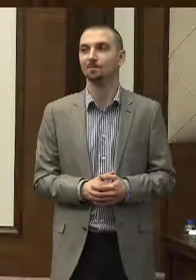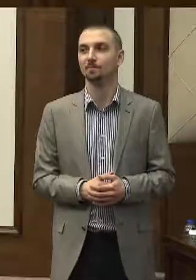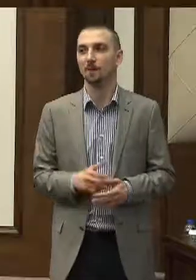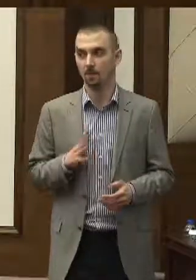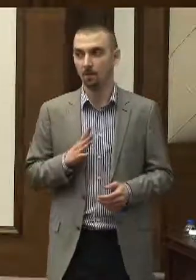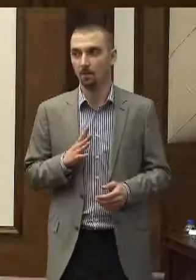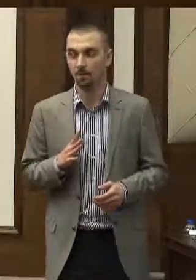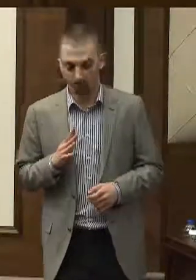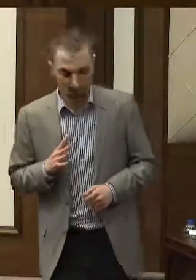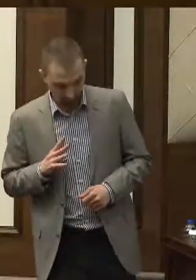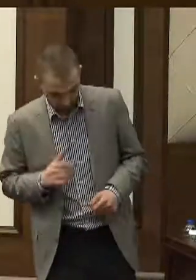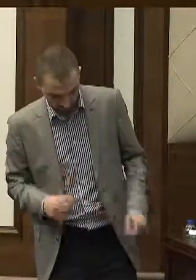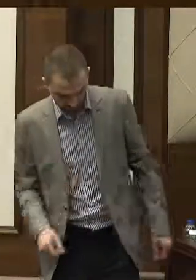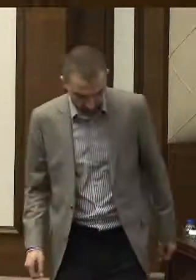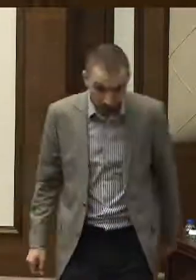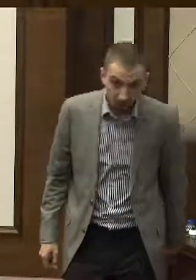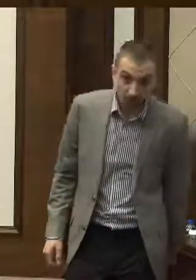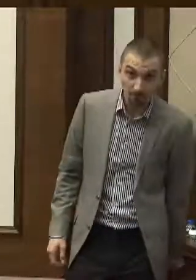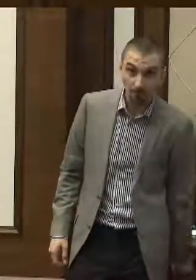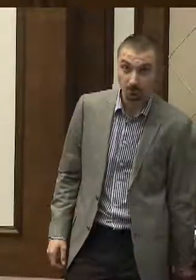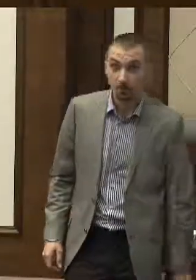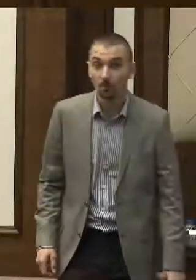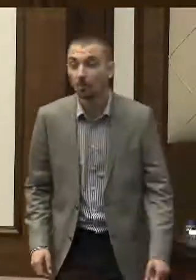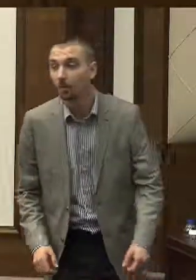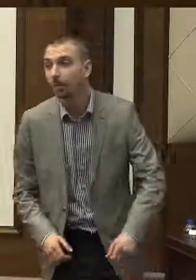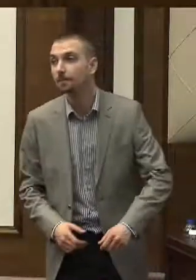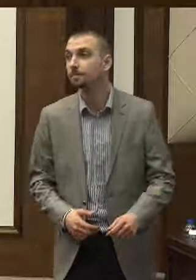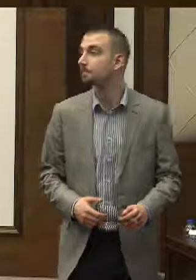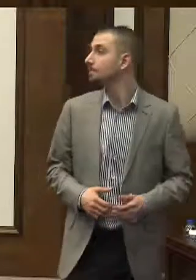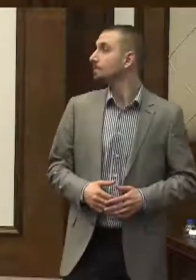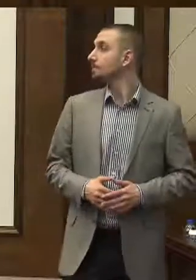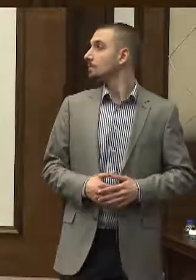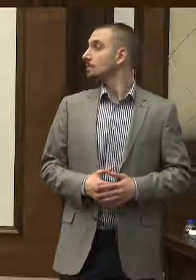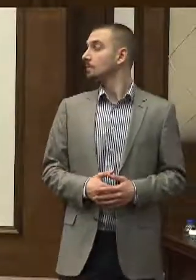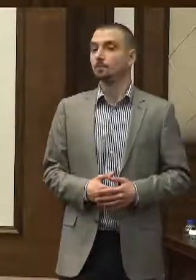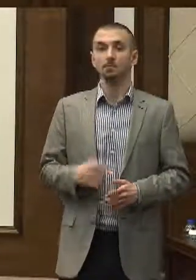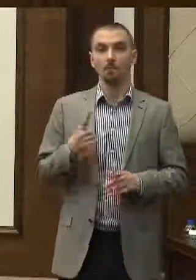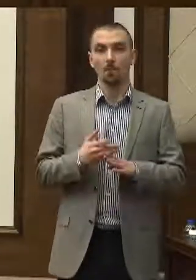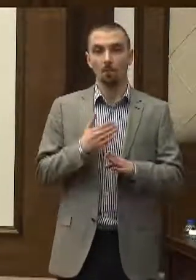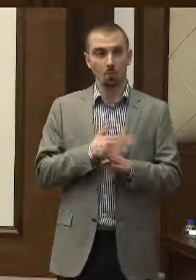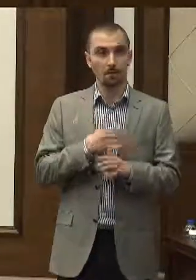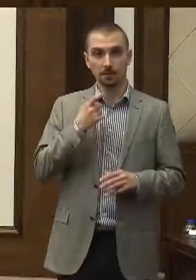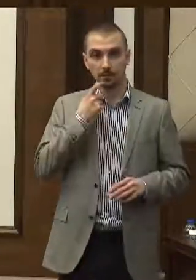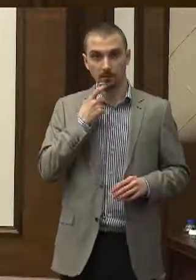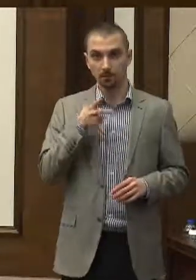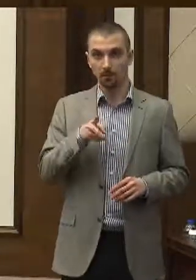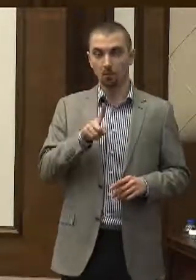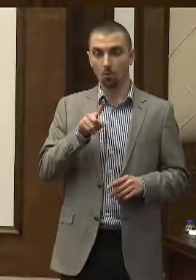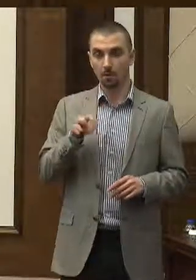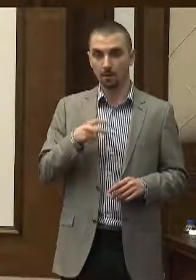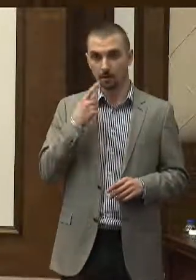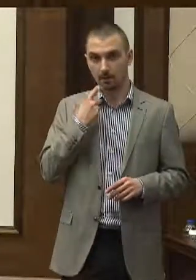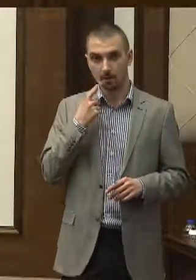Var. Size görev verdim ama olmadı. Benim var. Bir önceki yıl, bu yıl yani 2018